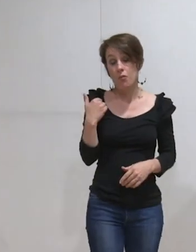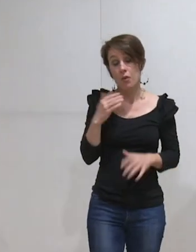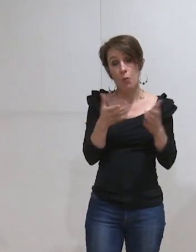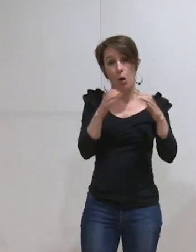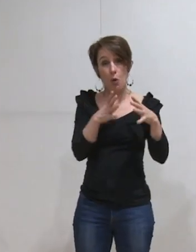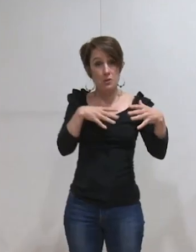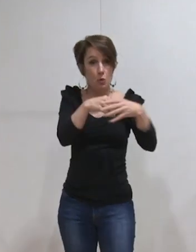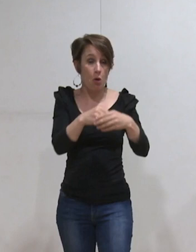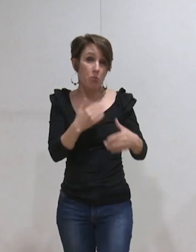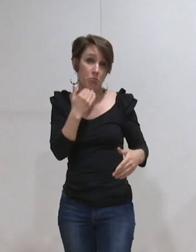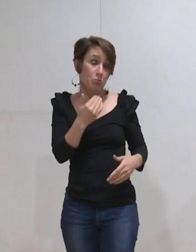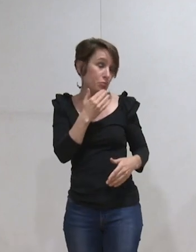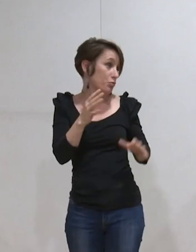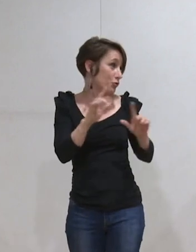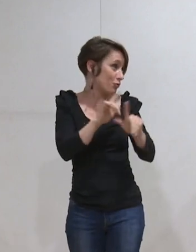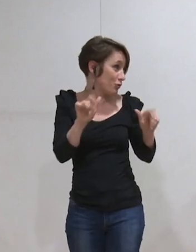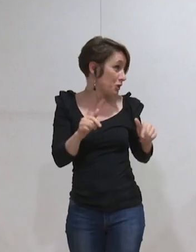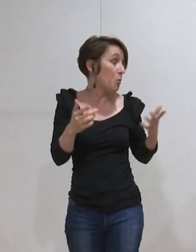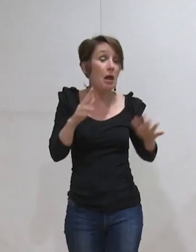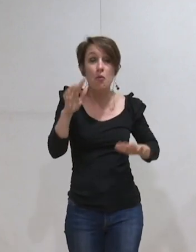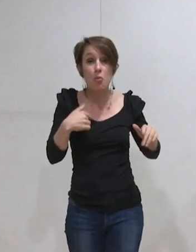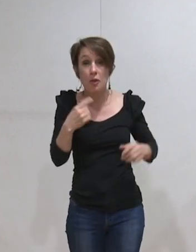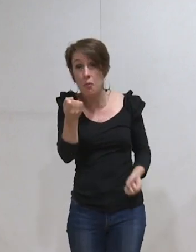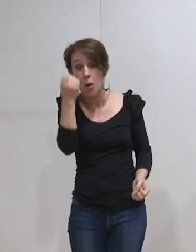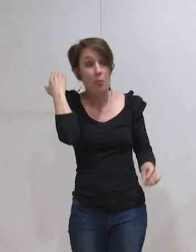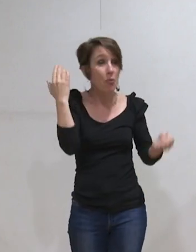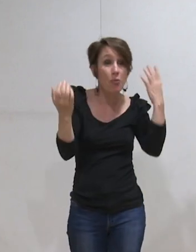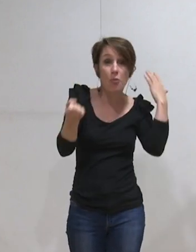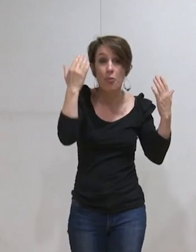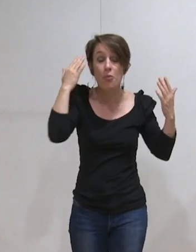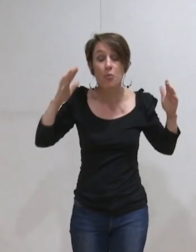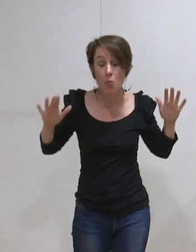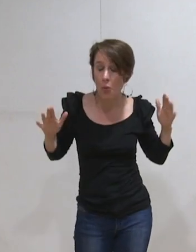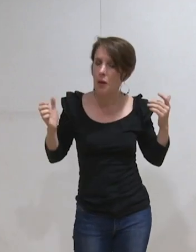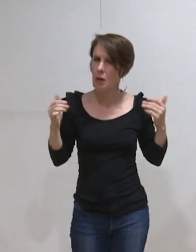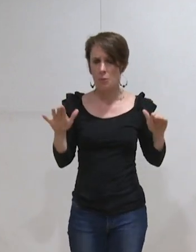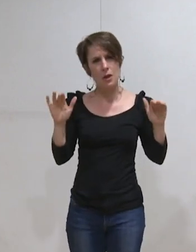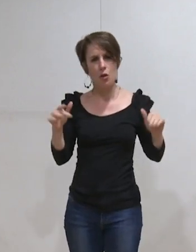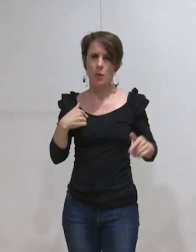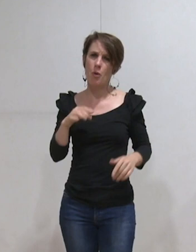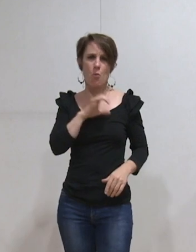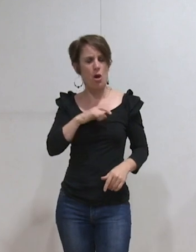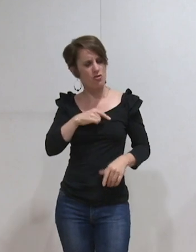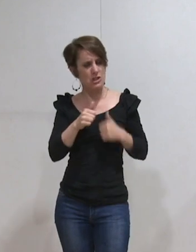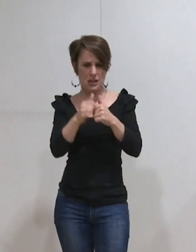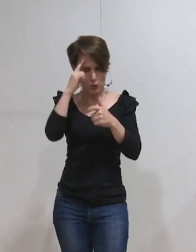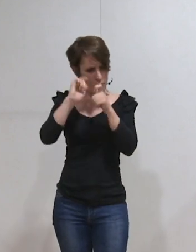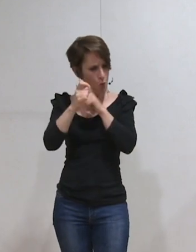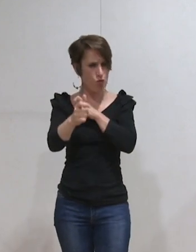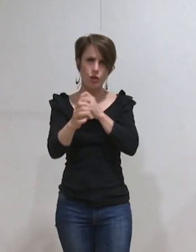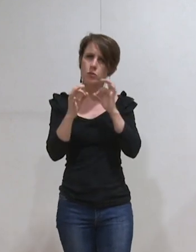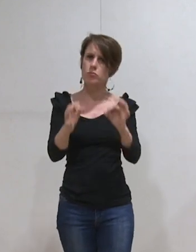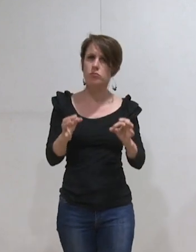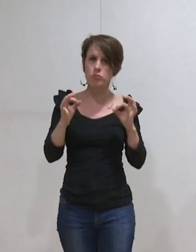commission ressources j'entends donc il y a aussi des choses que je n'ai peut-être pas entendu simplement moi j'essaie d'incarner un petit peu le bon sens aujourd'hui on a une